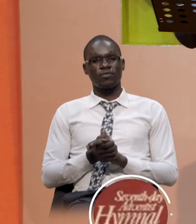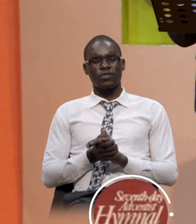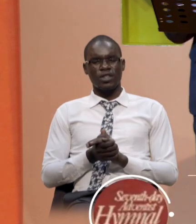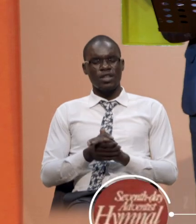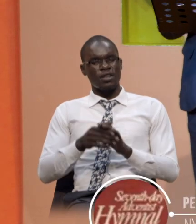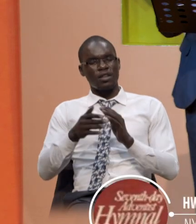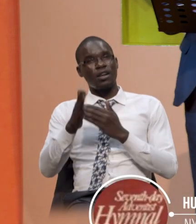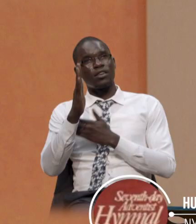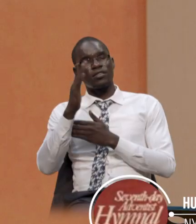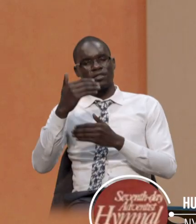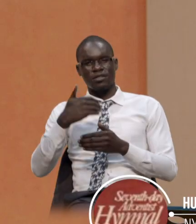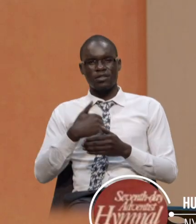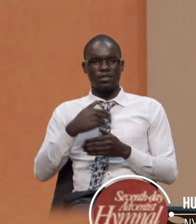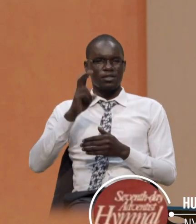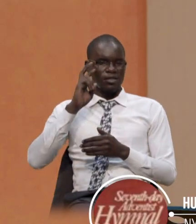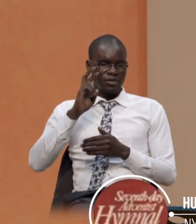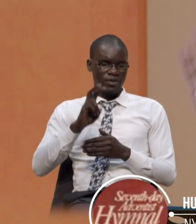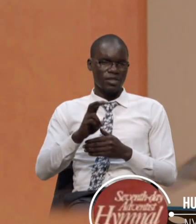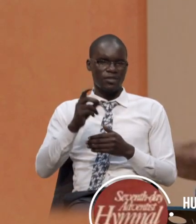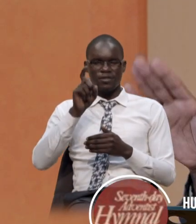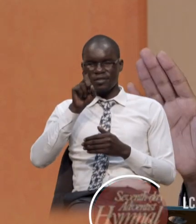Mungu huona videge